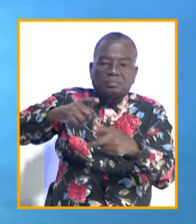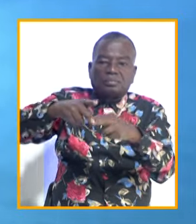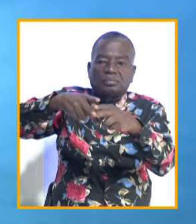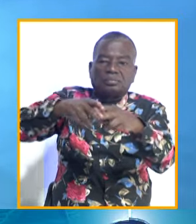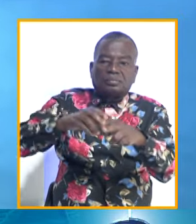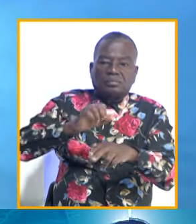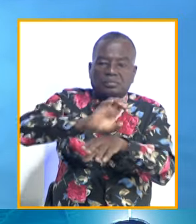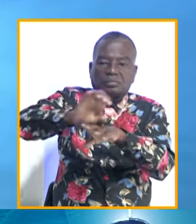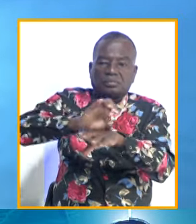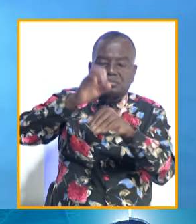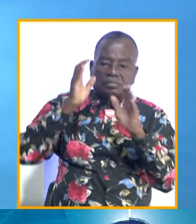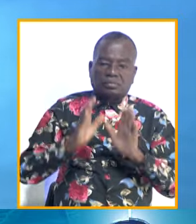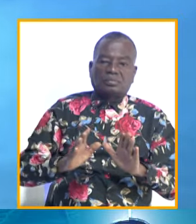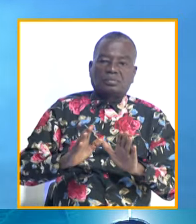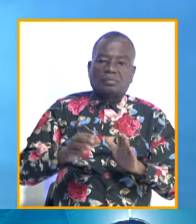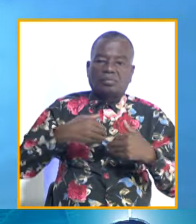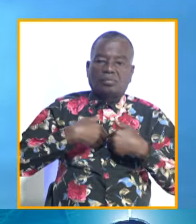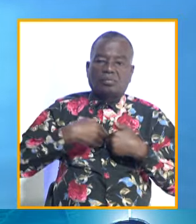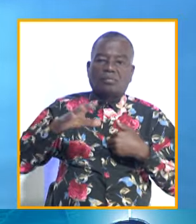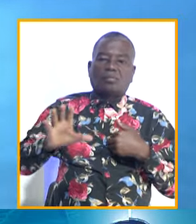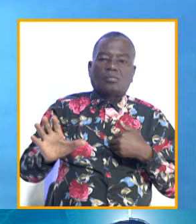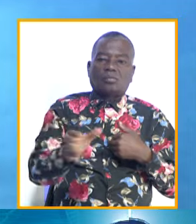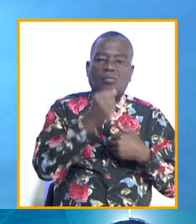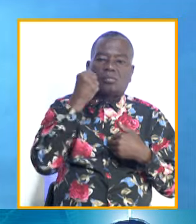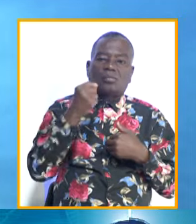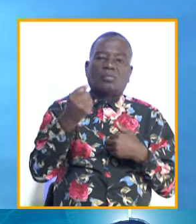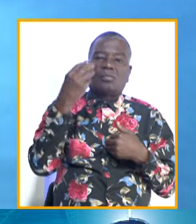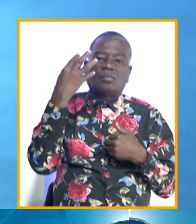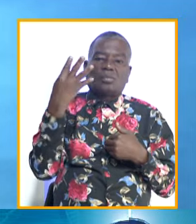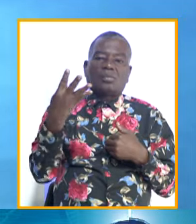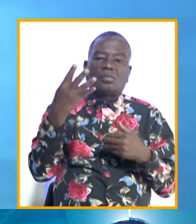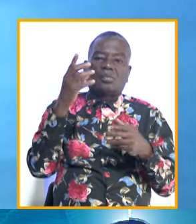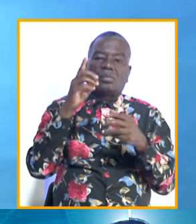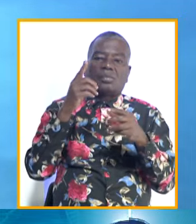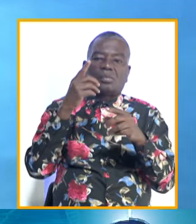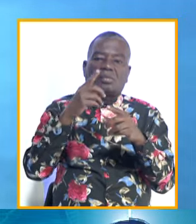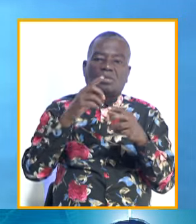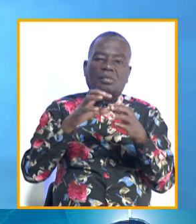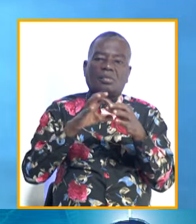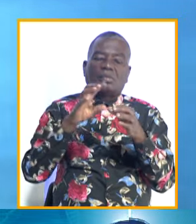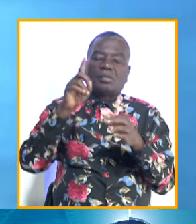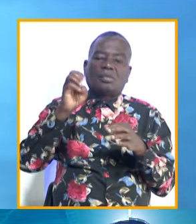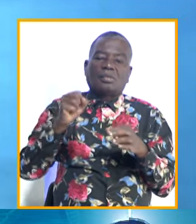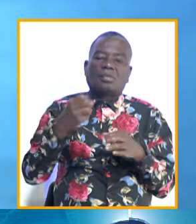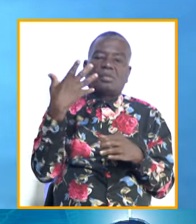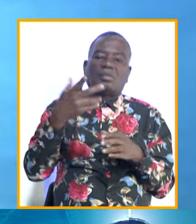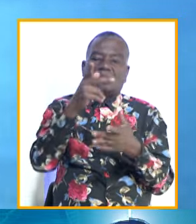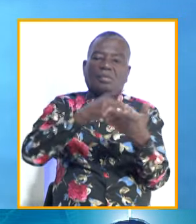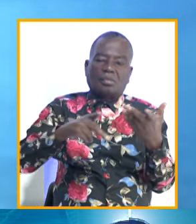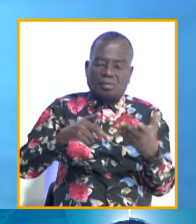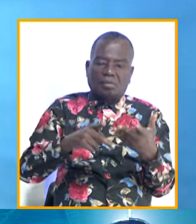les Camerounais, puisque les Camerounais ont enlevé 4 des 5 étapes. La 5e étape s'est courue donc, sur